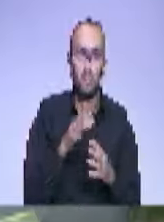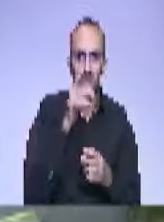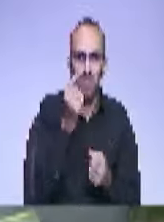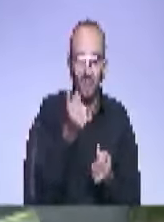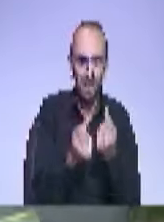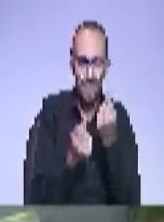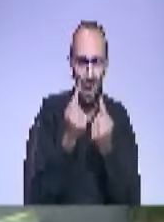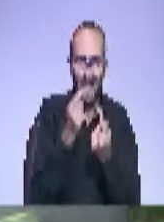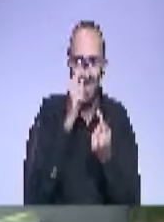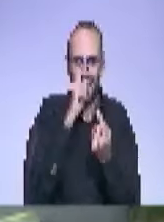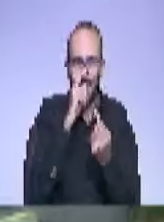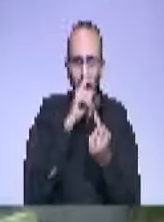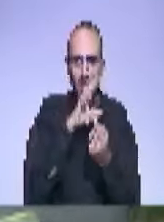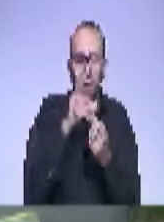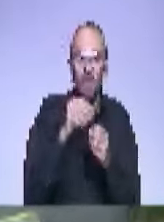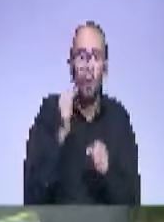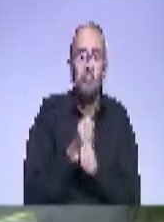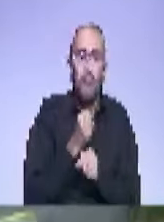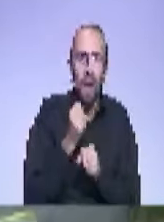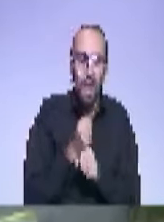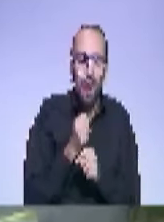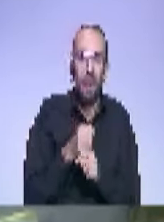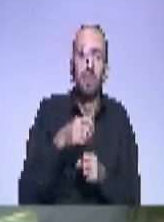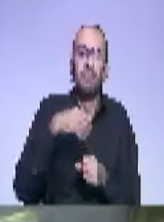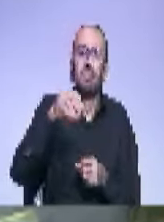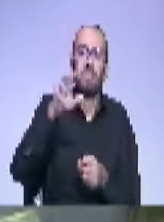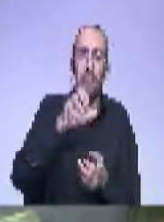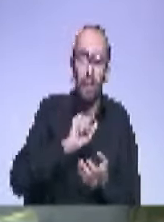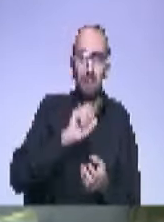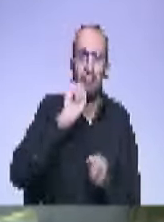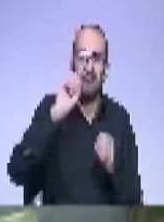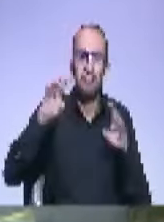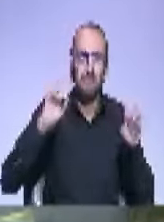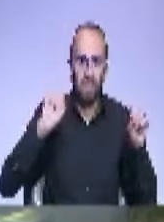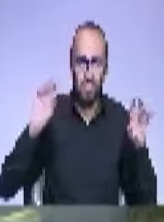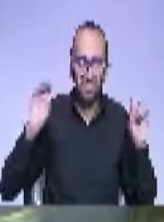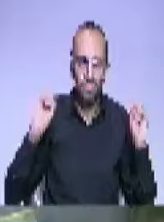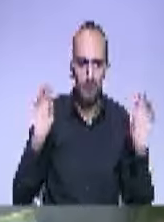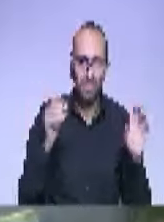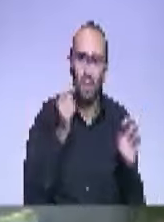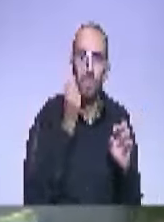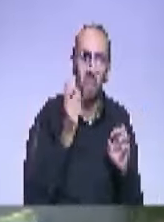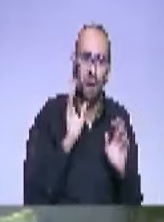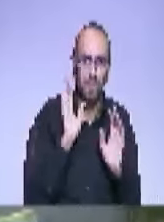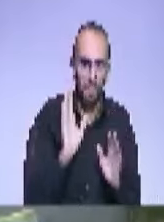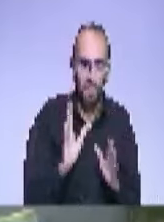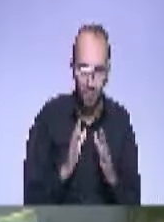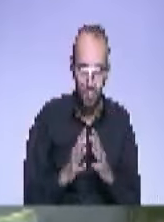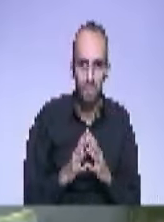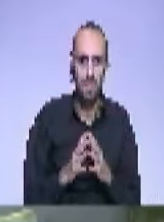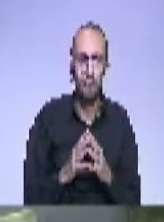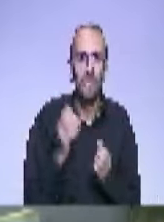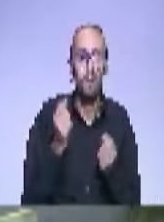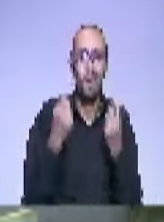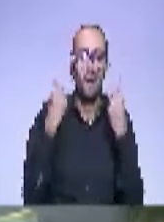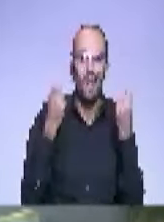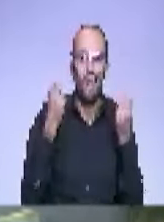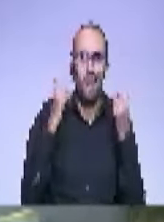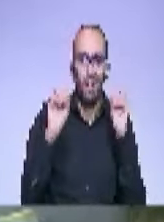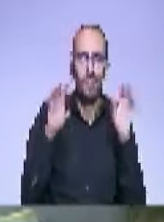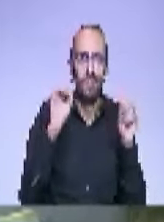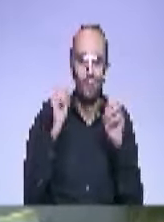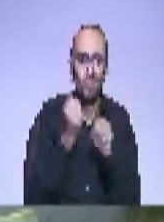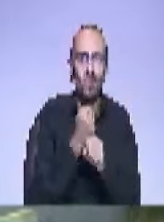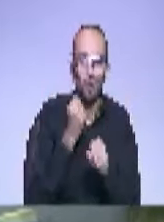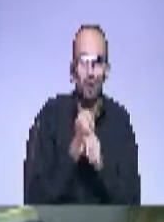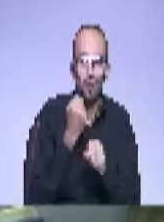مزارع وكلها بياخدوا عمال يودوهم لبتوع الطماطم هنا وبتوع مش عارف ايه هنا، يعني دي طبيعه العمل. كم عربيه نص نقل كده بينقلوا